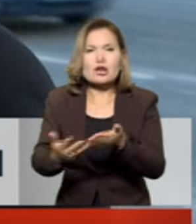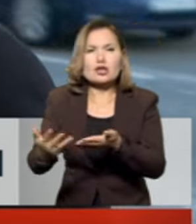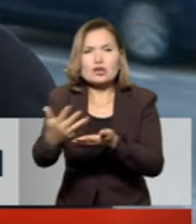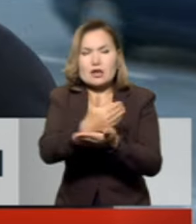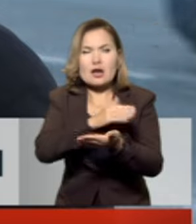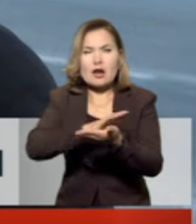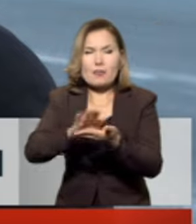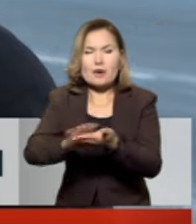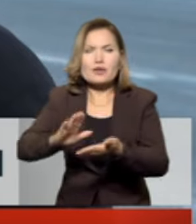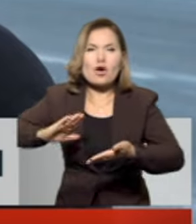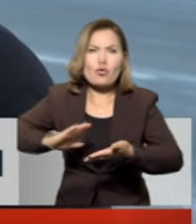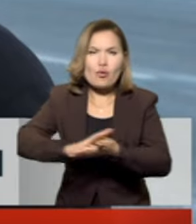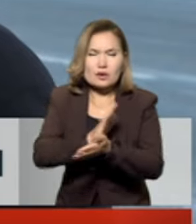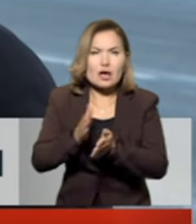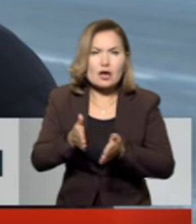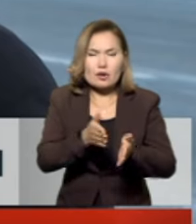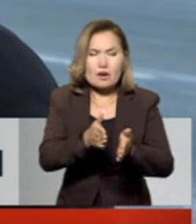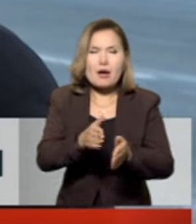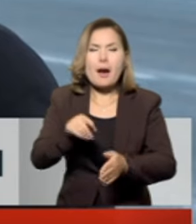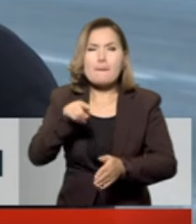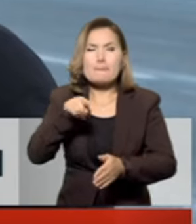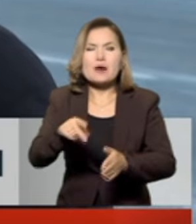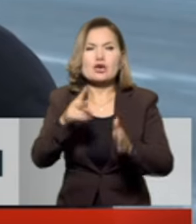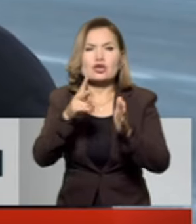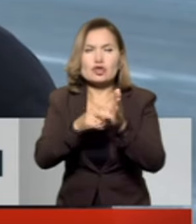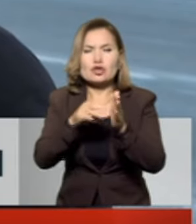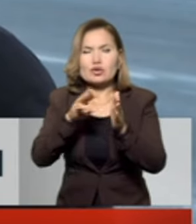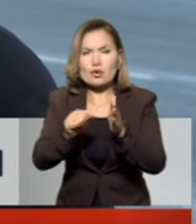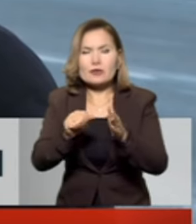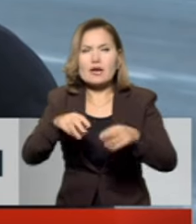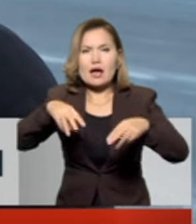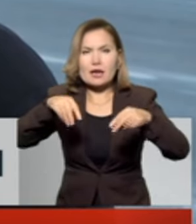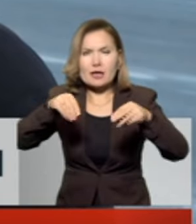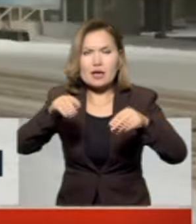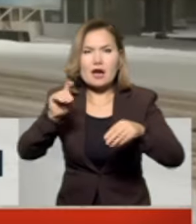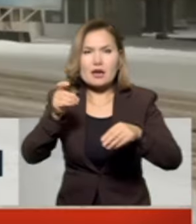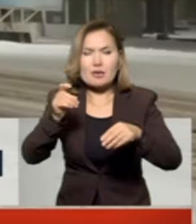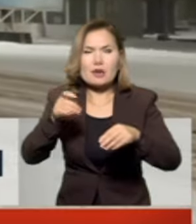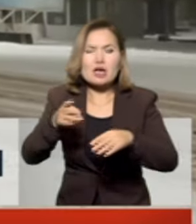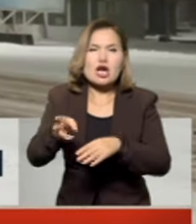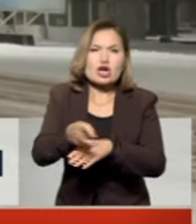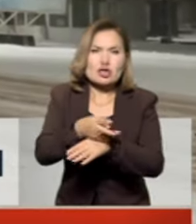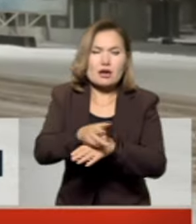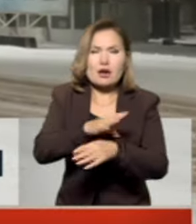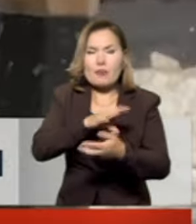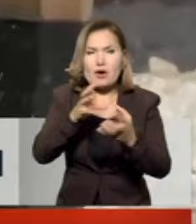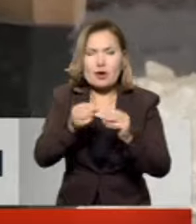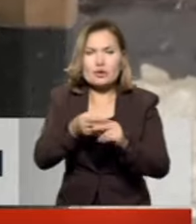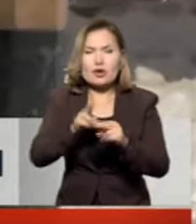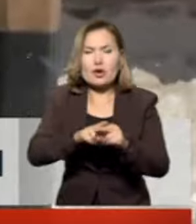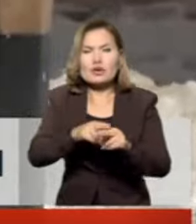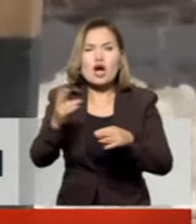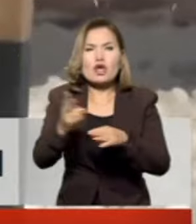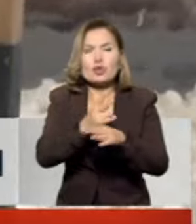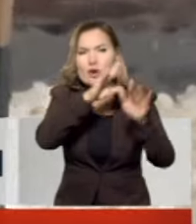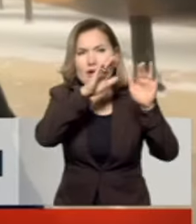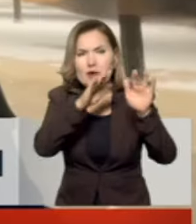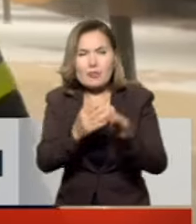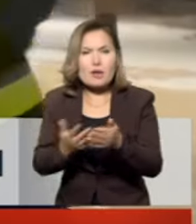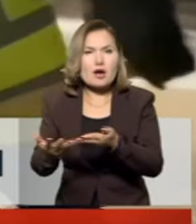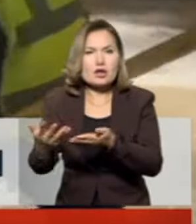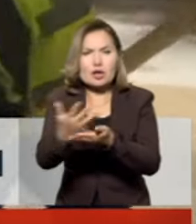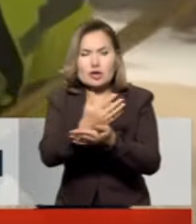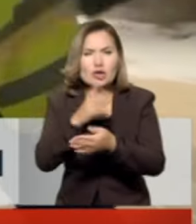Көктайғақ жағдайларында 1700 тонна химиялық қоспалар шашылды. Түні бойы түскен қар әлі толық тазартылып